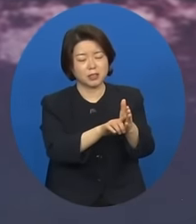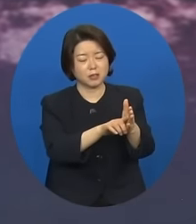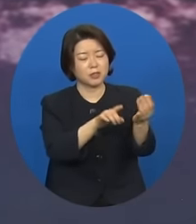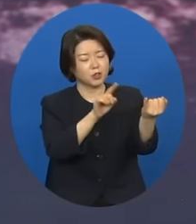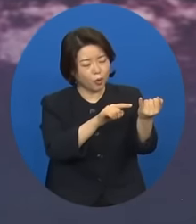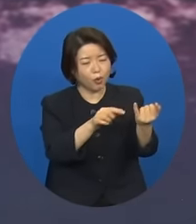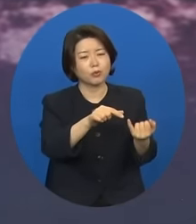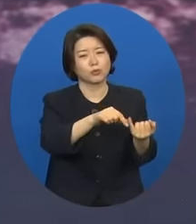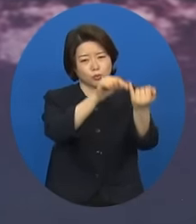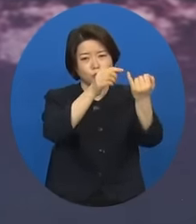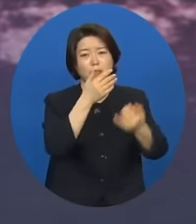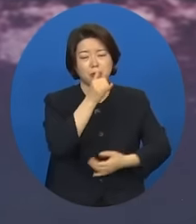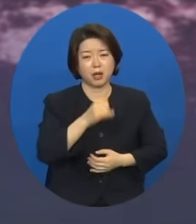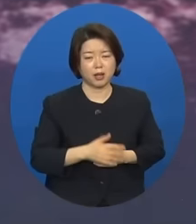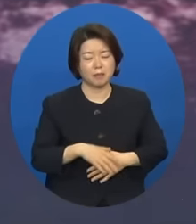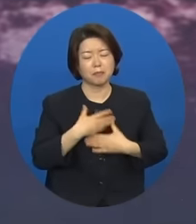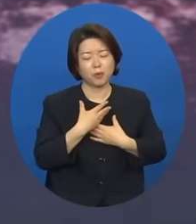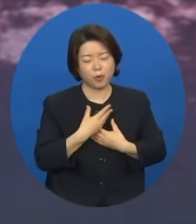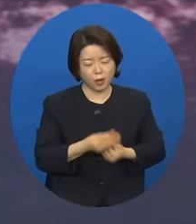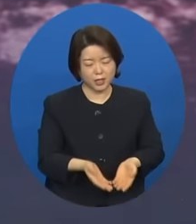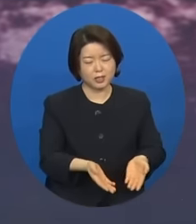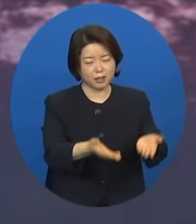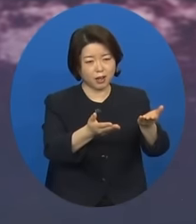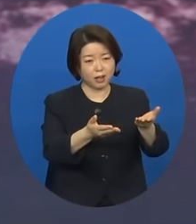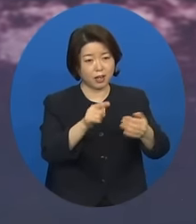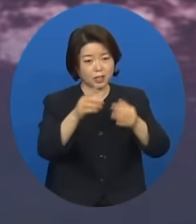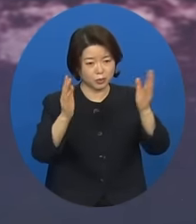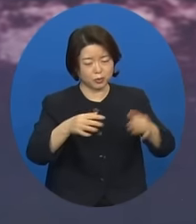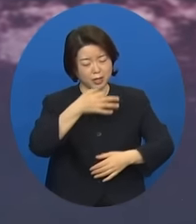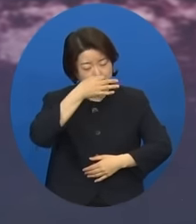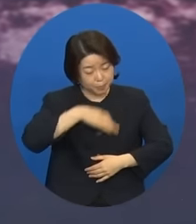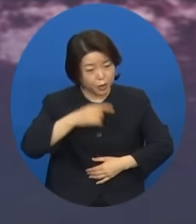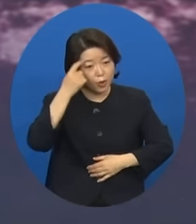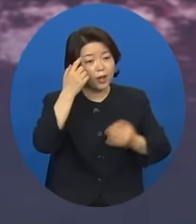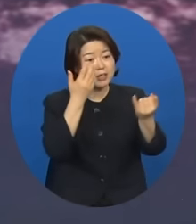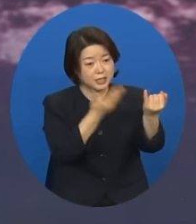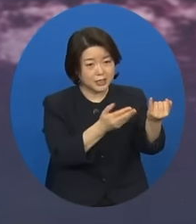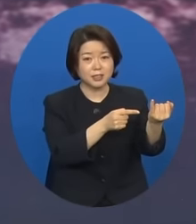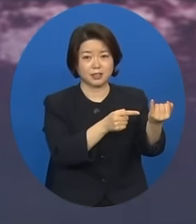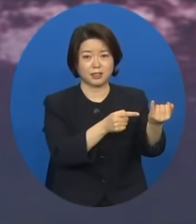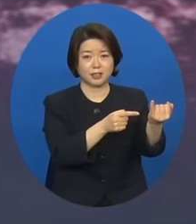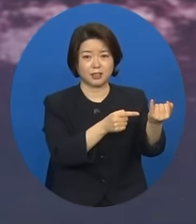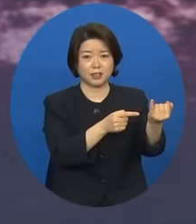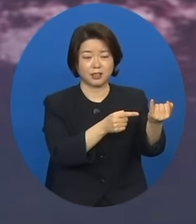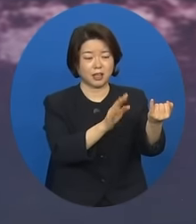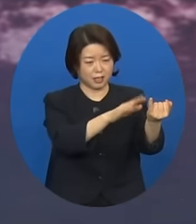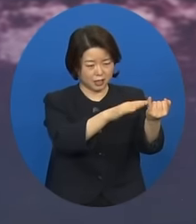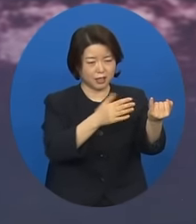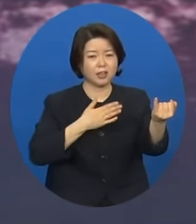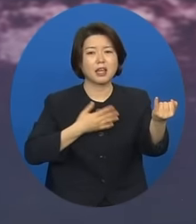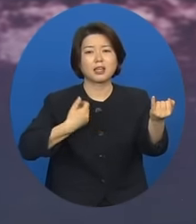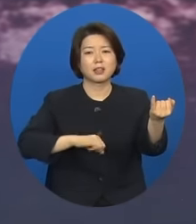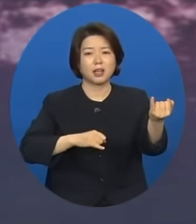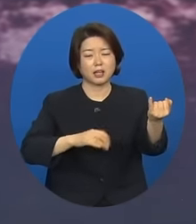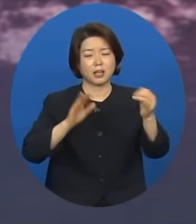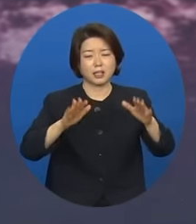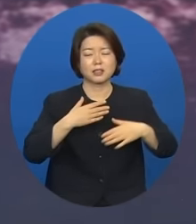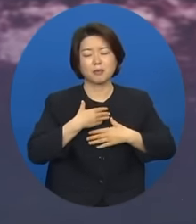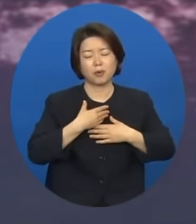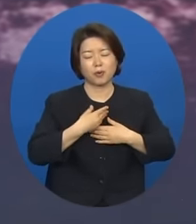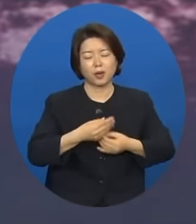구했어 평안히 가라 그동안 너무 아팠지 너무 힘들었지 내 따라 이제는 평